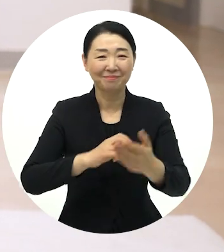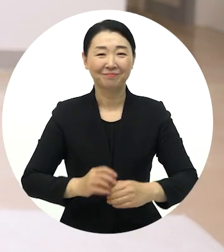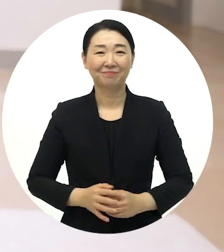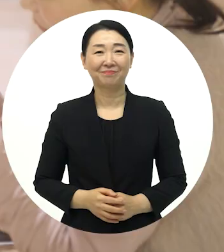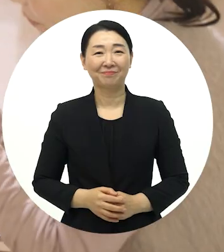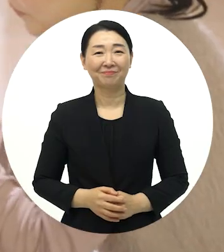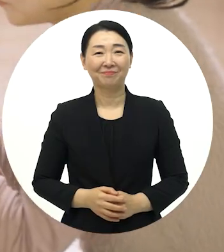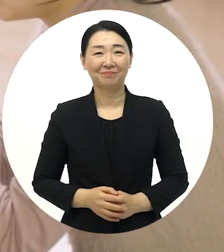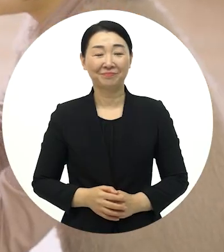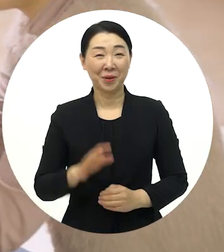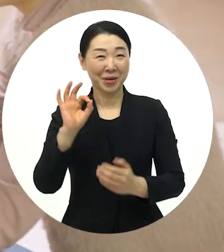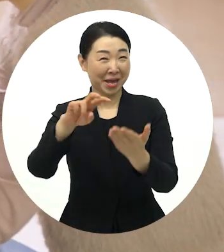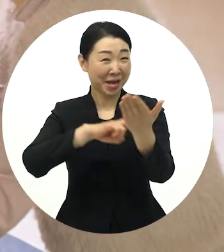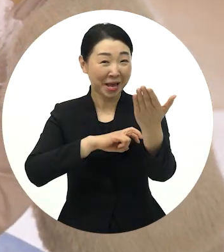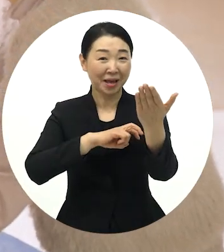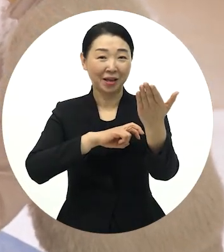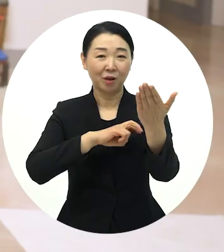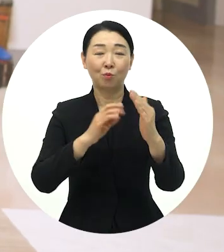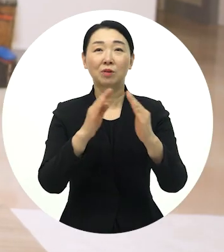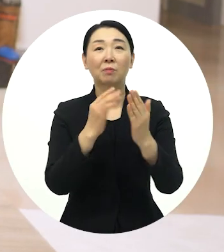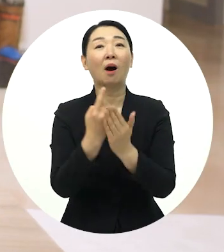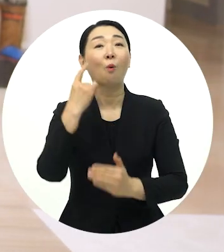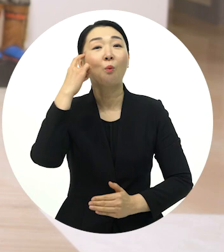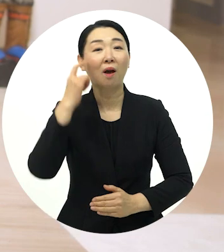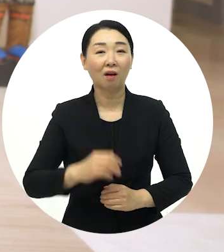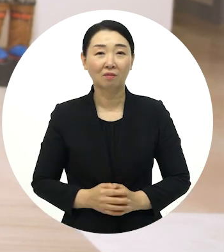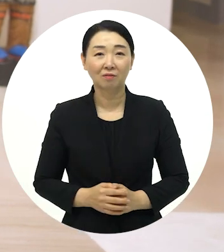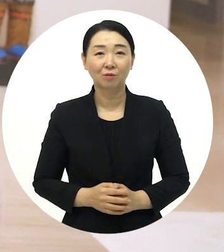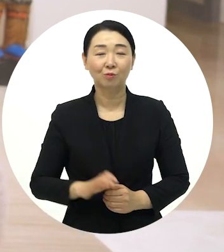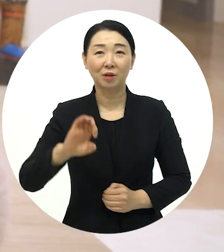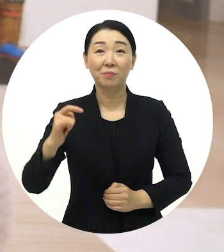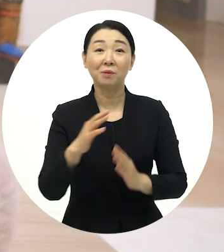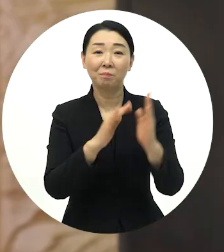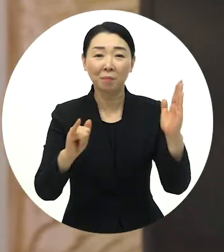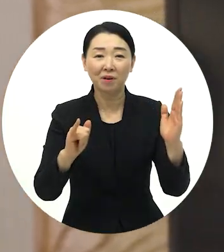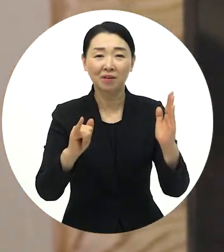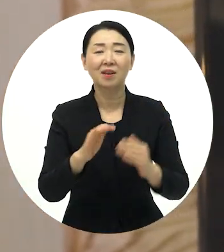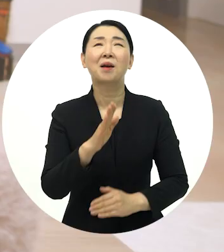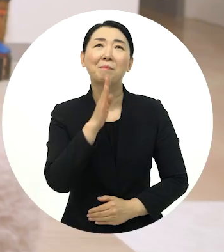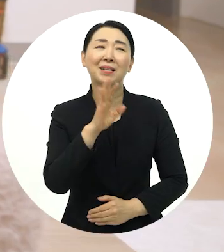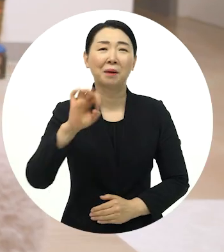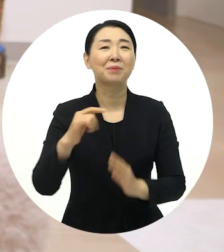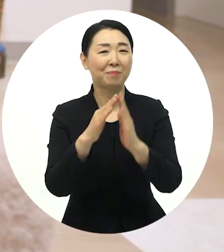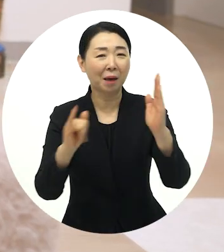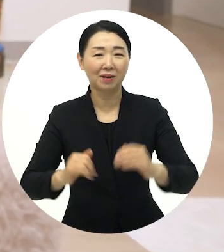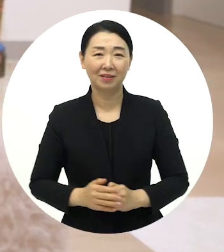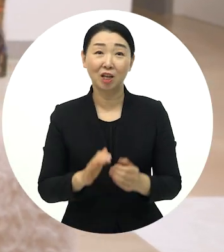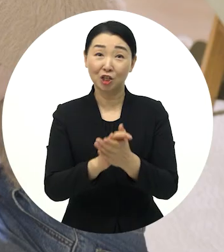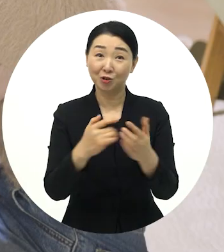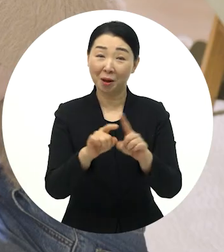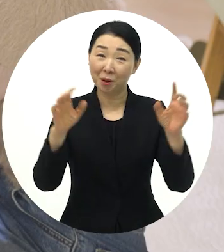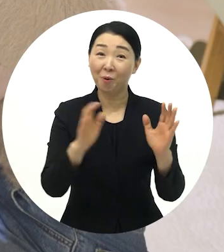야씨사 이렇게 들었어요. 우리가 이 집에서 왜 나가니? 어? 우리 그 프리패밀리 그 프패밀리 그래 그